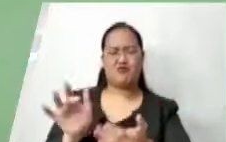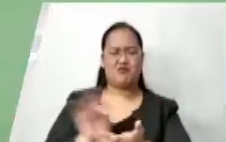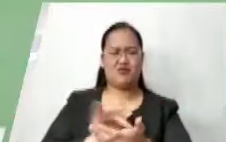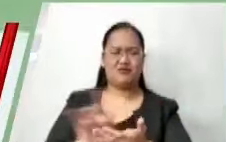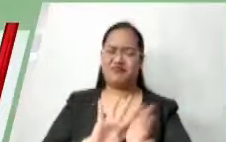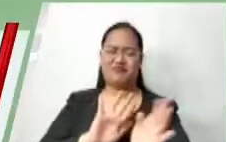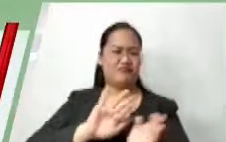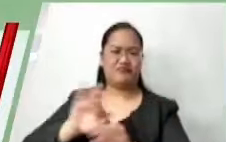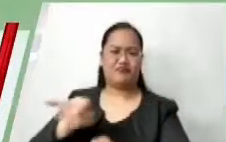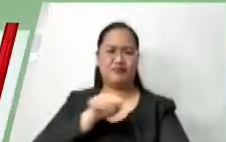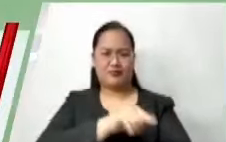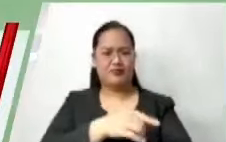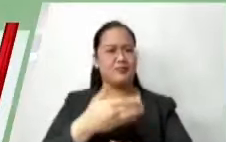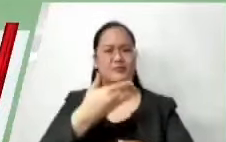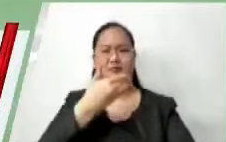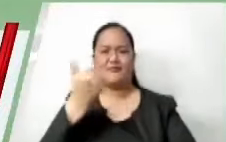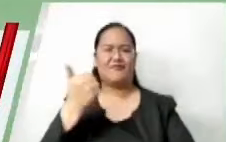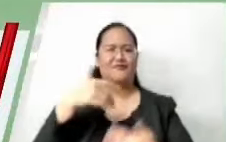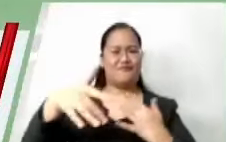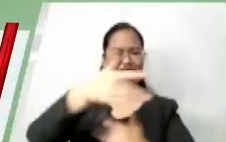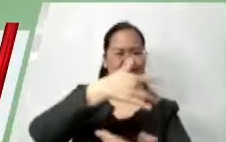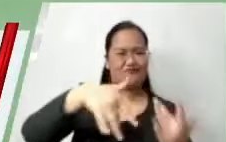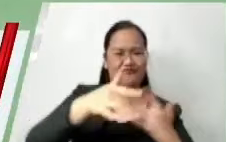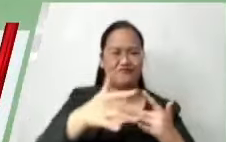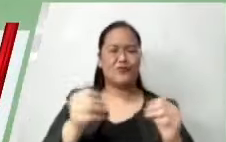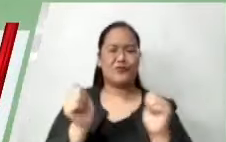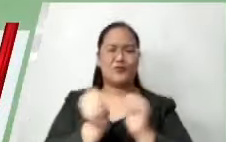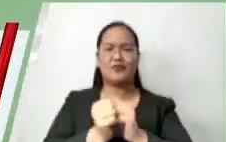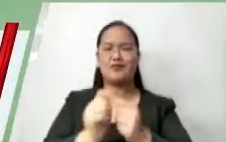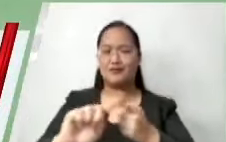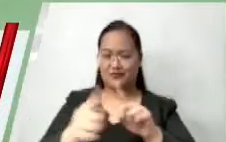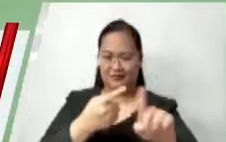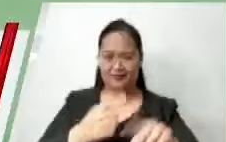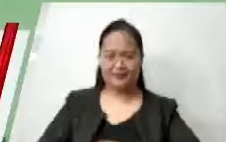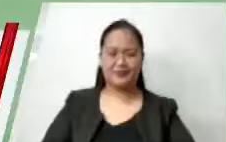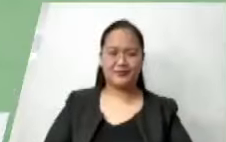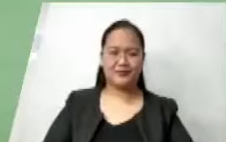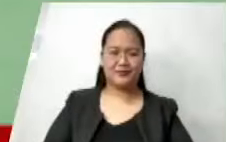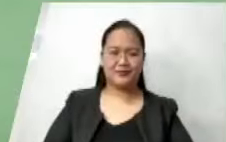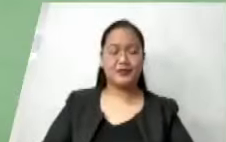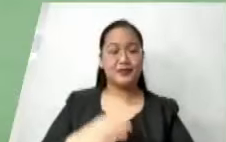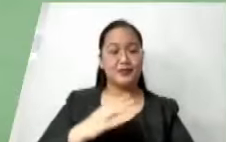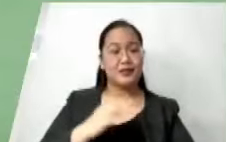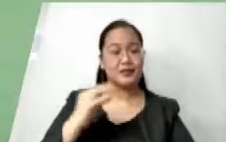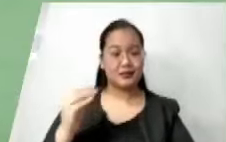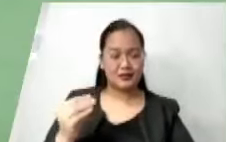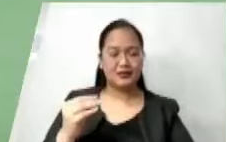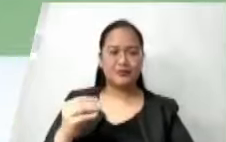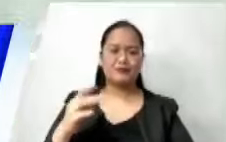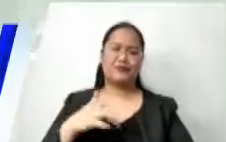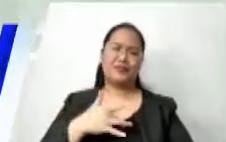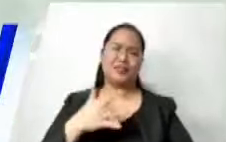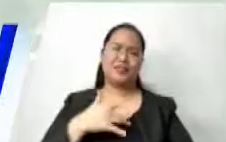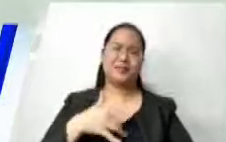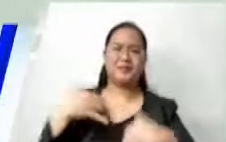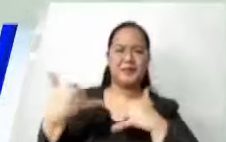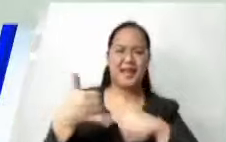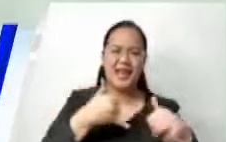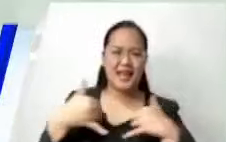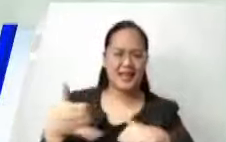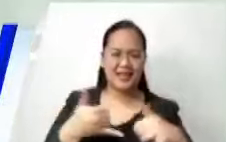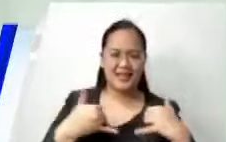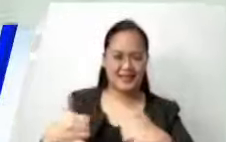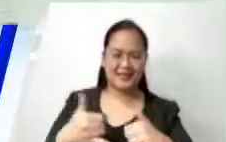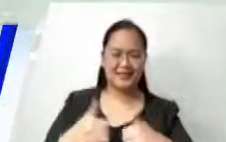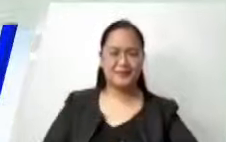with friends and also it's like you're playing in a playground. Sometimes I